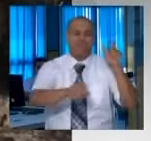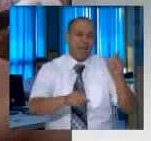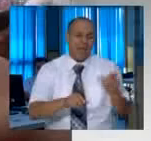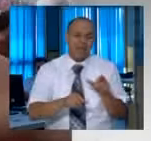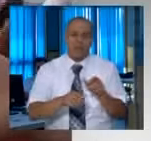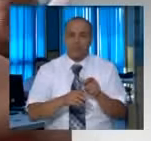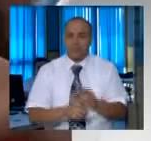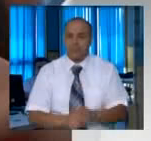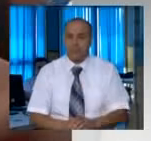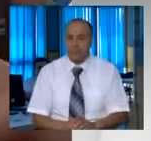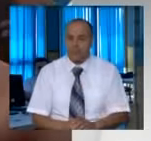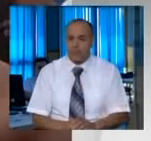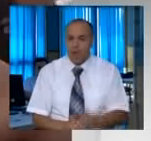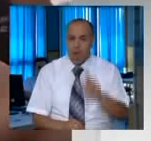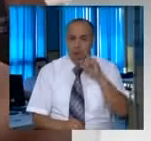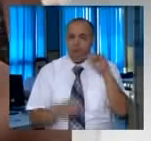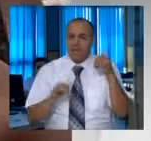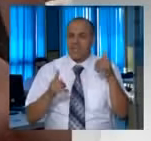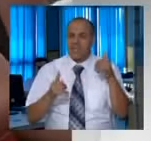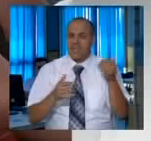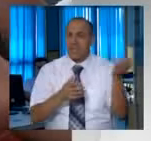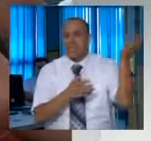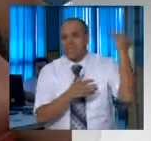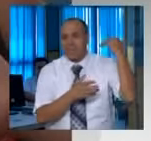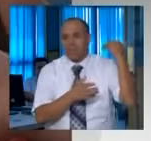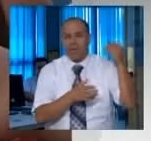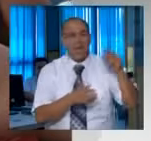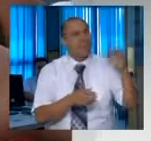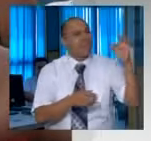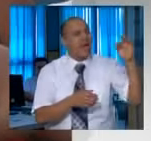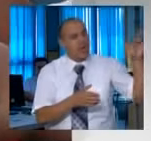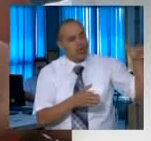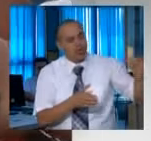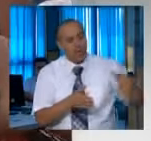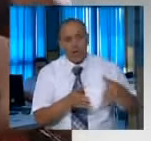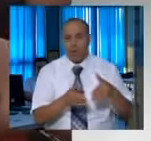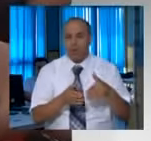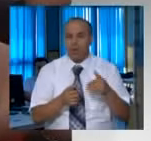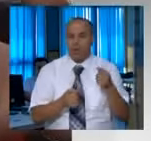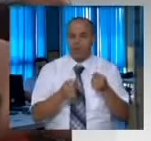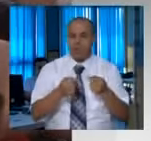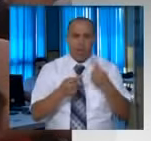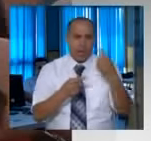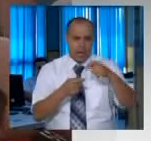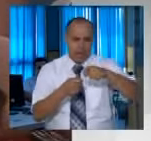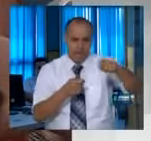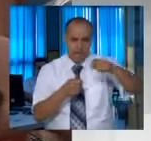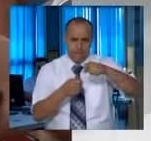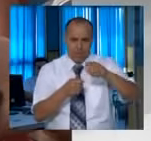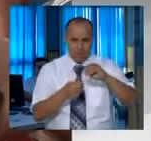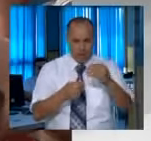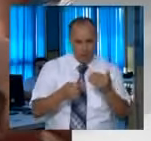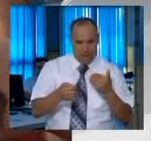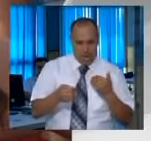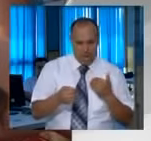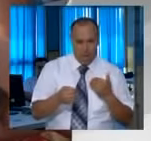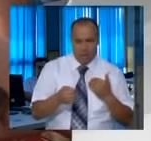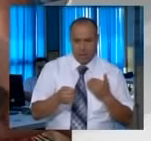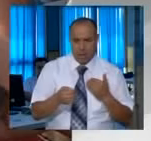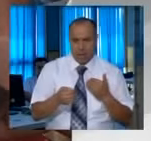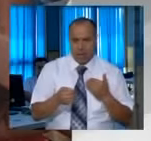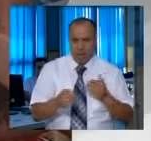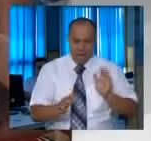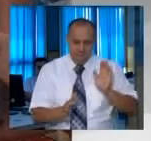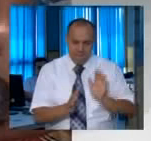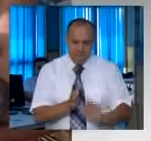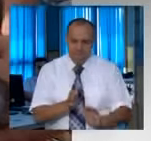المسافرين. من تزيري ميز السيمان هابط من تالا كهو من با كيلومتر بعيد على السوق شوي، يتصيب الفراي